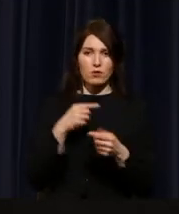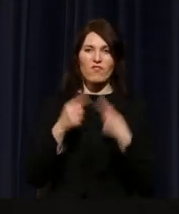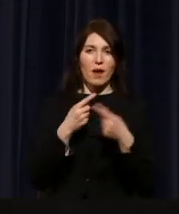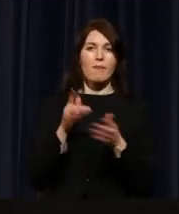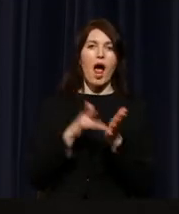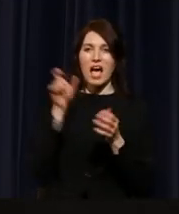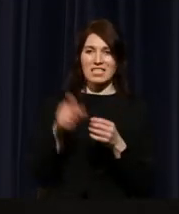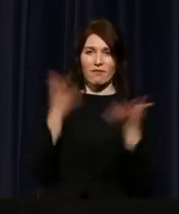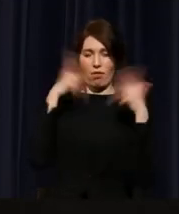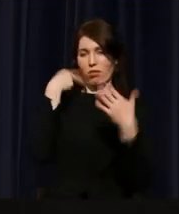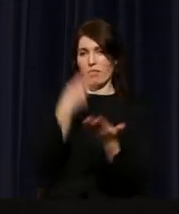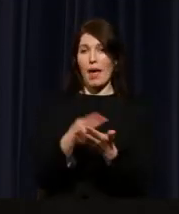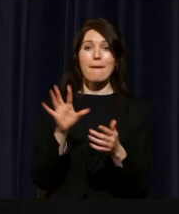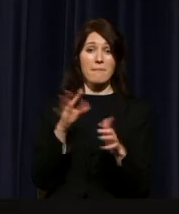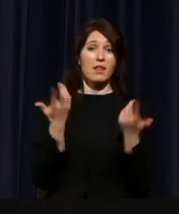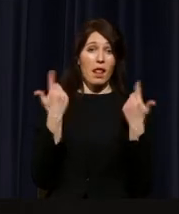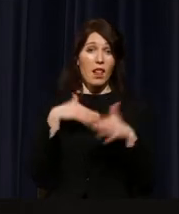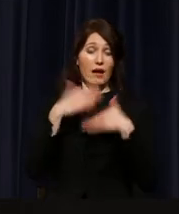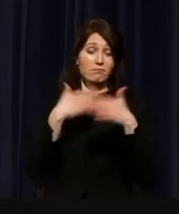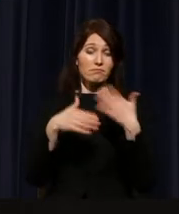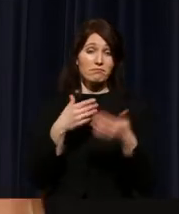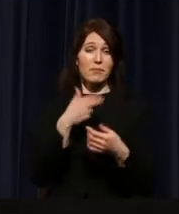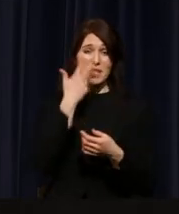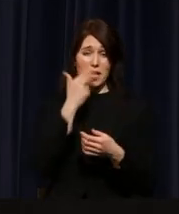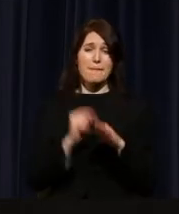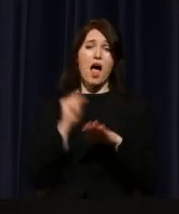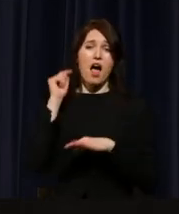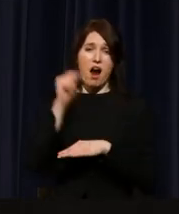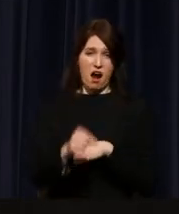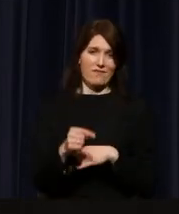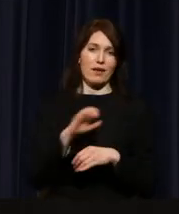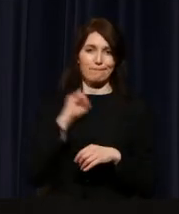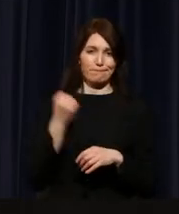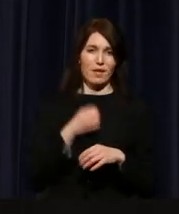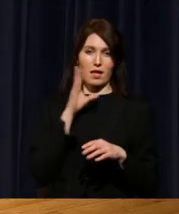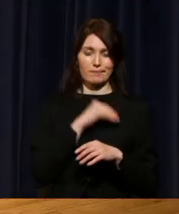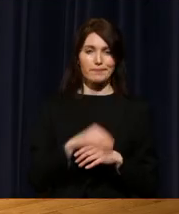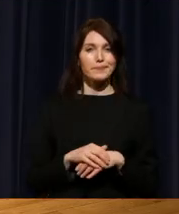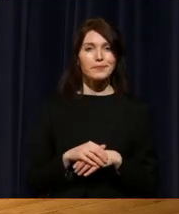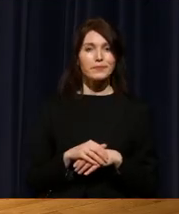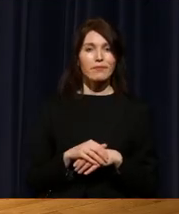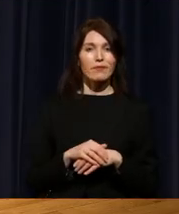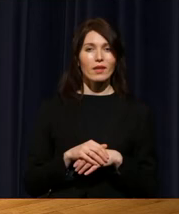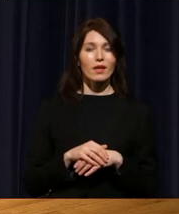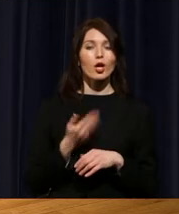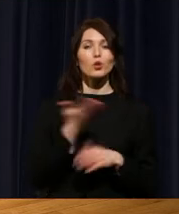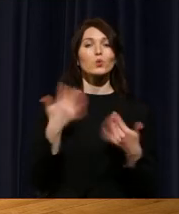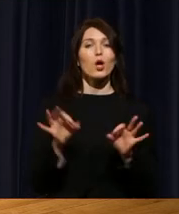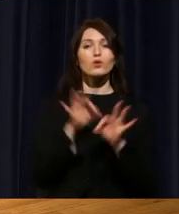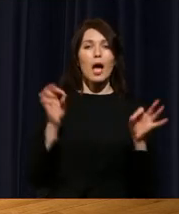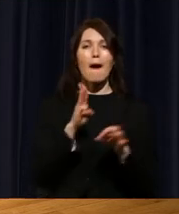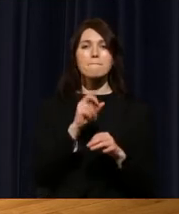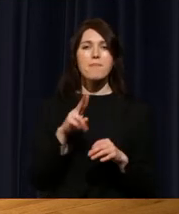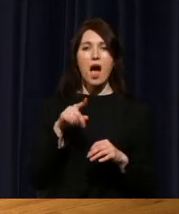kāds noģība, bet to jau ar laiku pārvar to distanci. Labi. Jūs jau iesākāt, Mārtiņ, arī